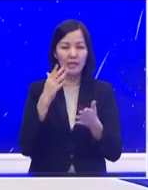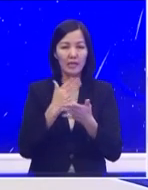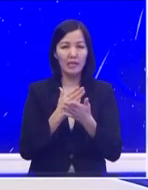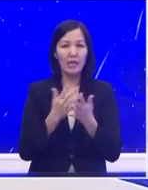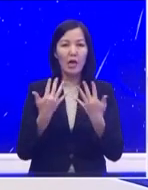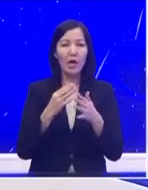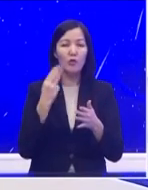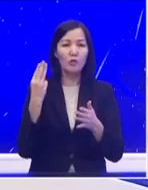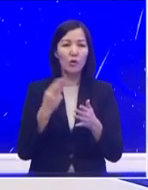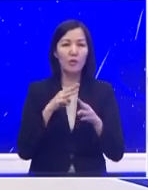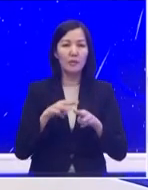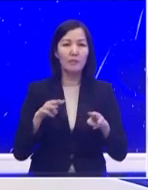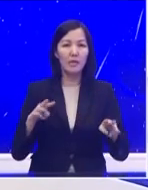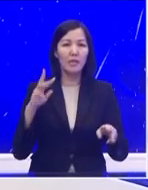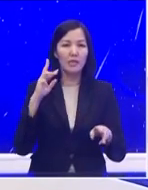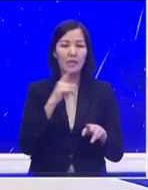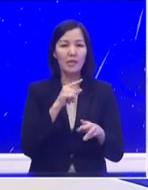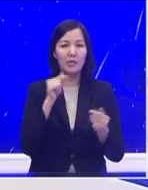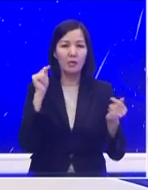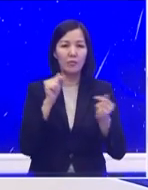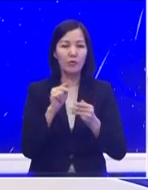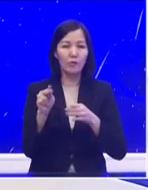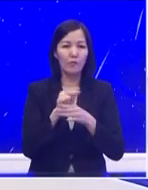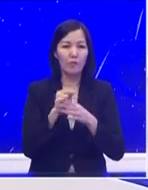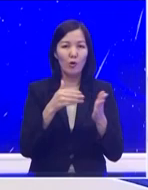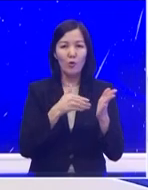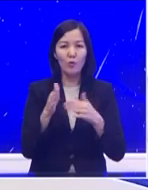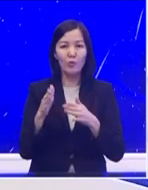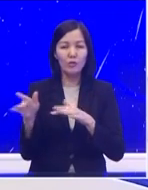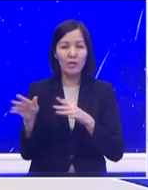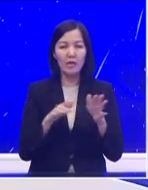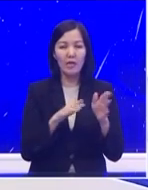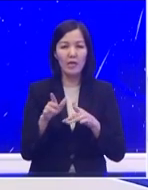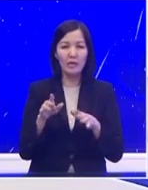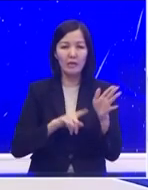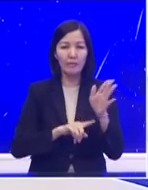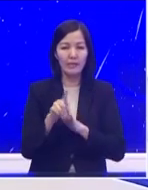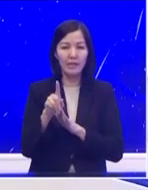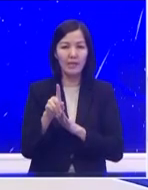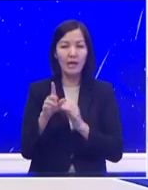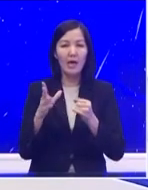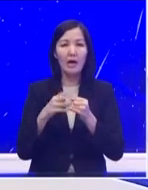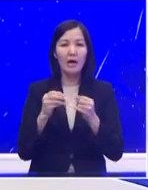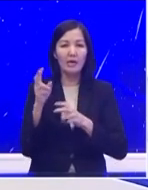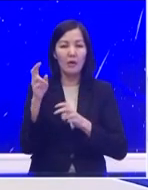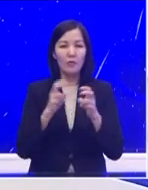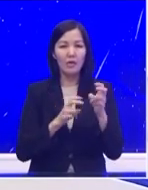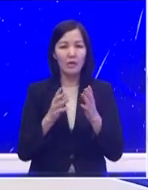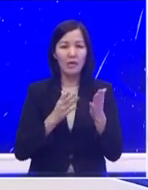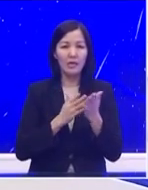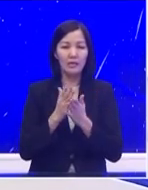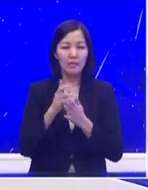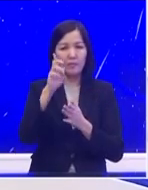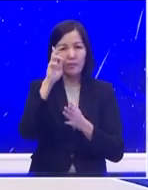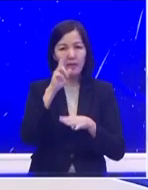Ауыл шаруашылығы министрлігі зиянкестермен күресу үшін бірқатар шараларды қолға алды. Агроөнеркәсіптік